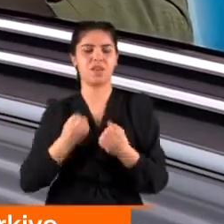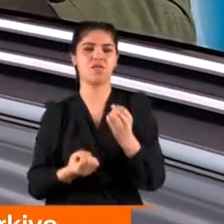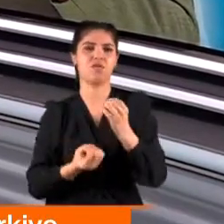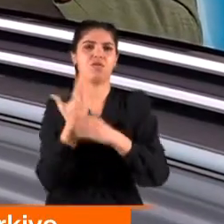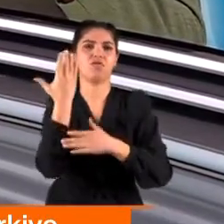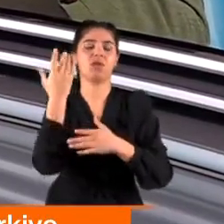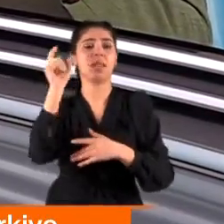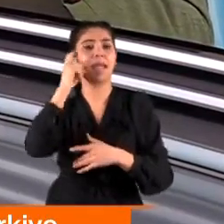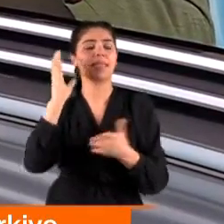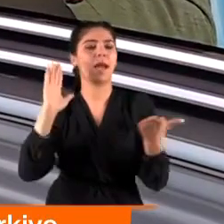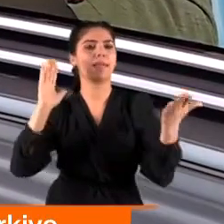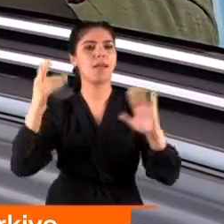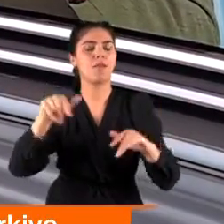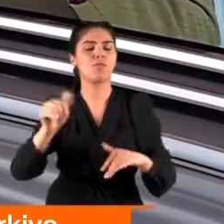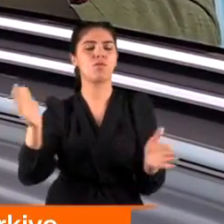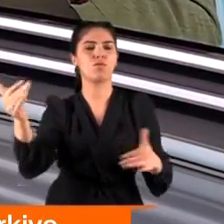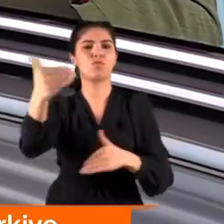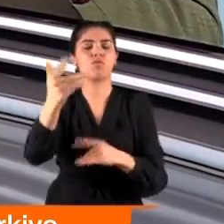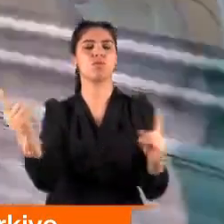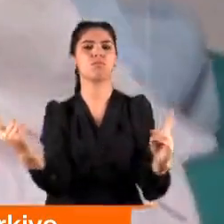stüdyoda karşı karşıya geldi.